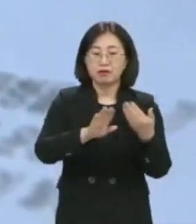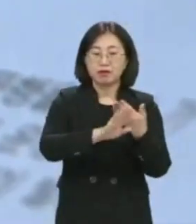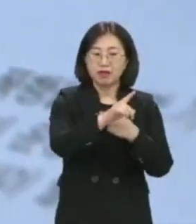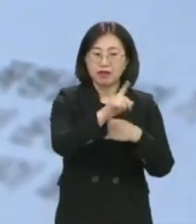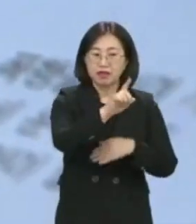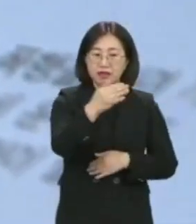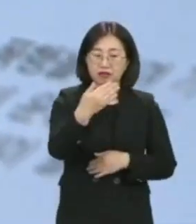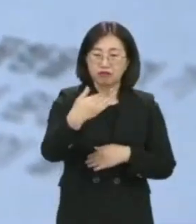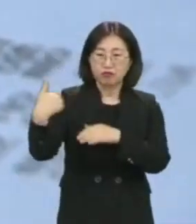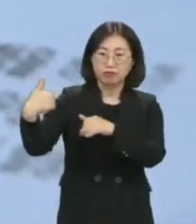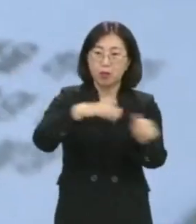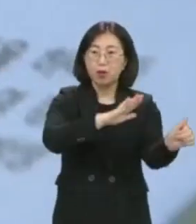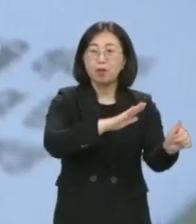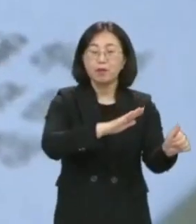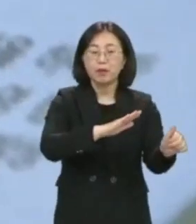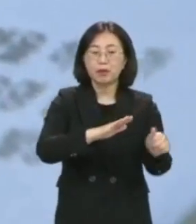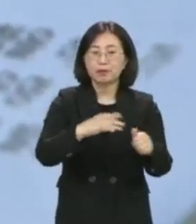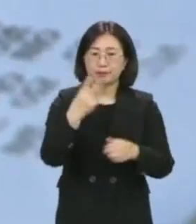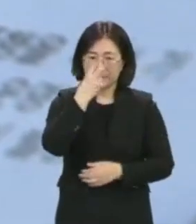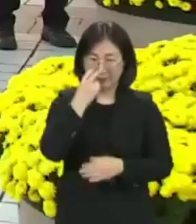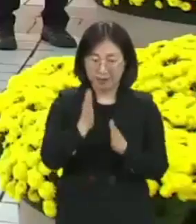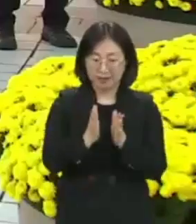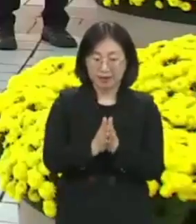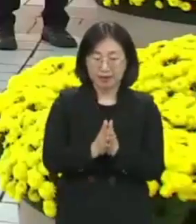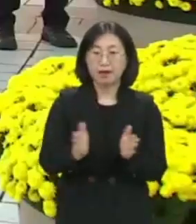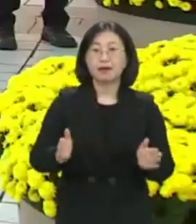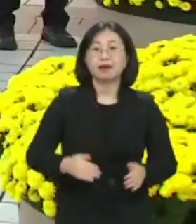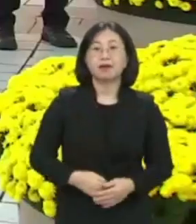소방서로 인사 조치 않는 남편 감찰에 나섰습니다